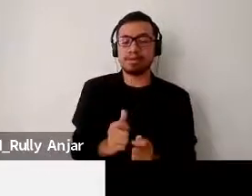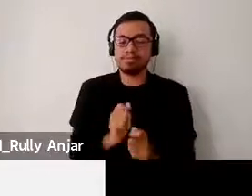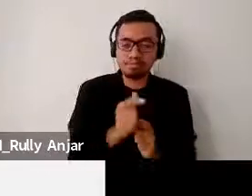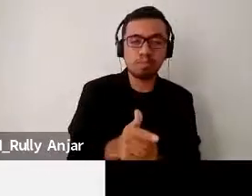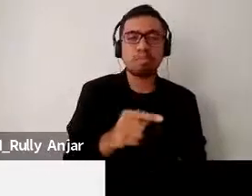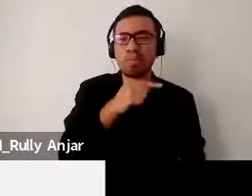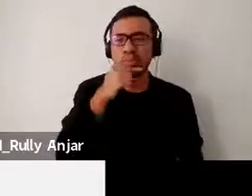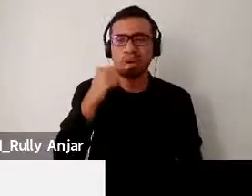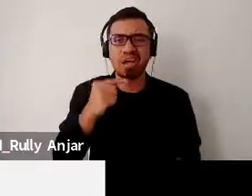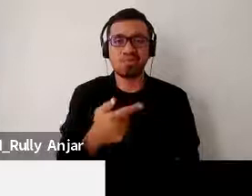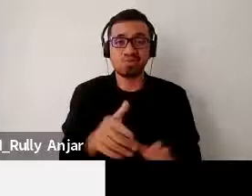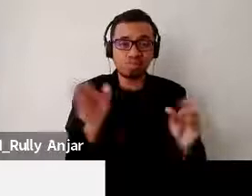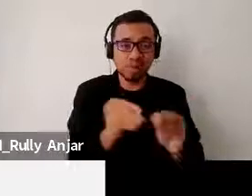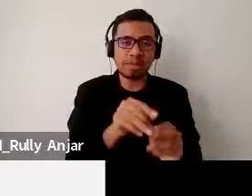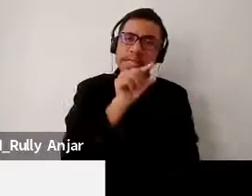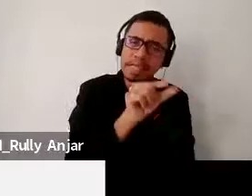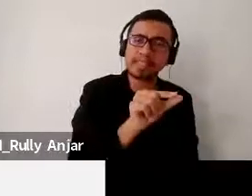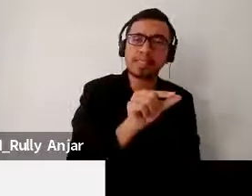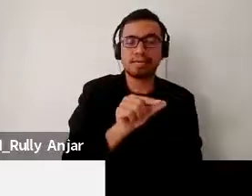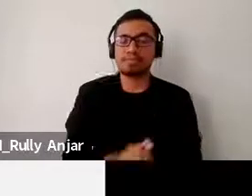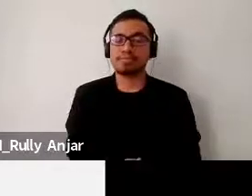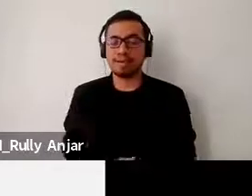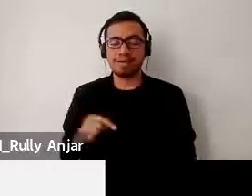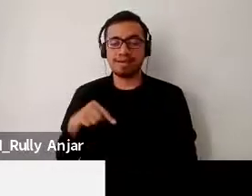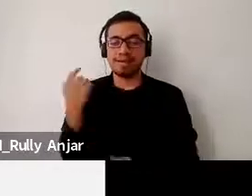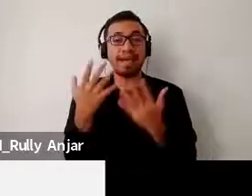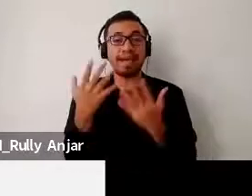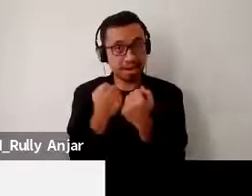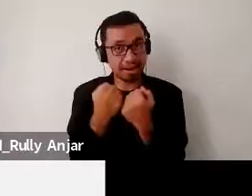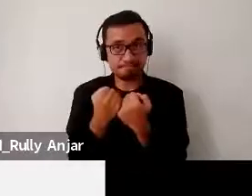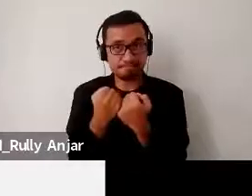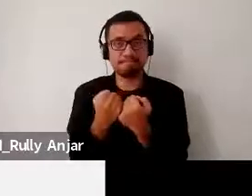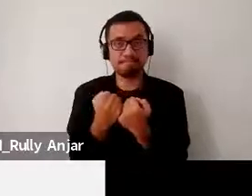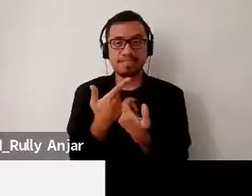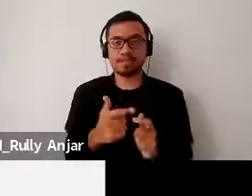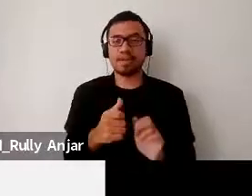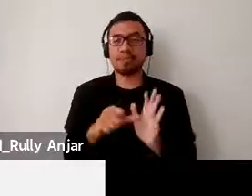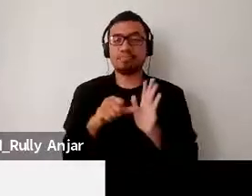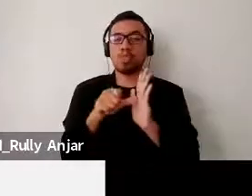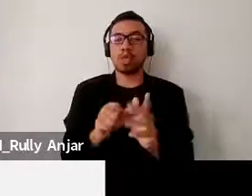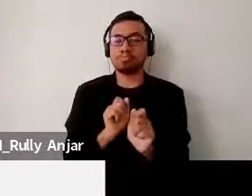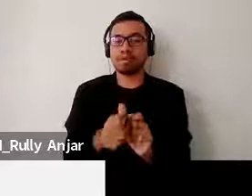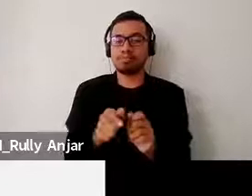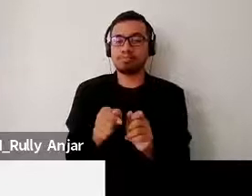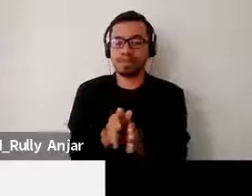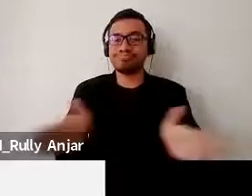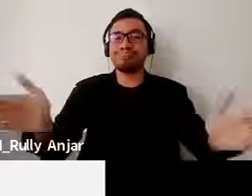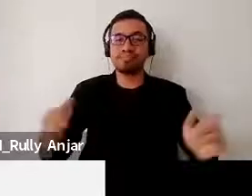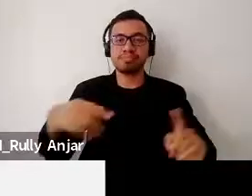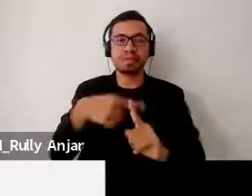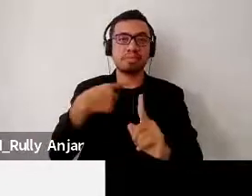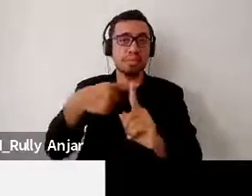juga dengan harapan kedepannya bisa jangkauannya bisa lebih baik. Jadi usulan kami